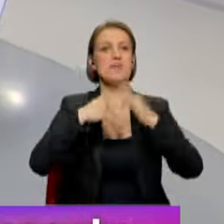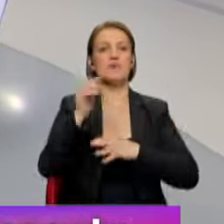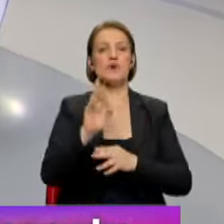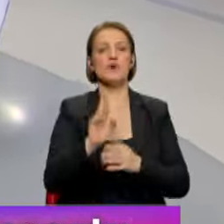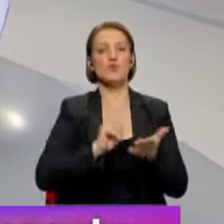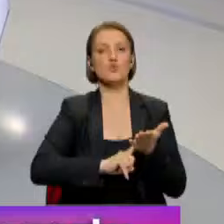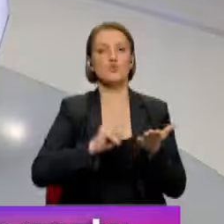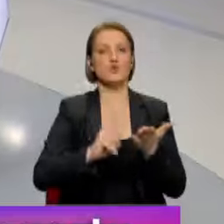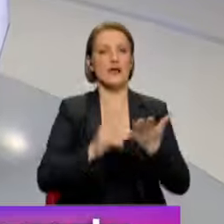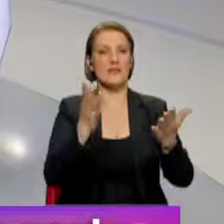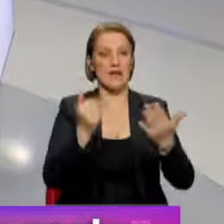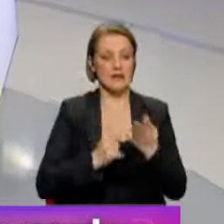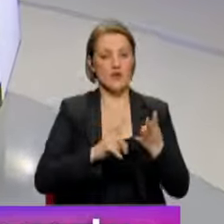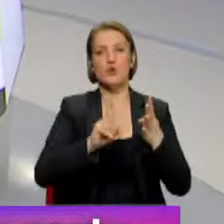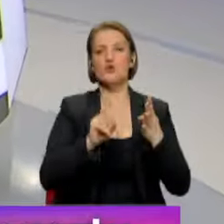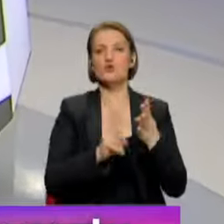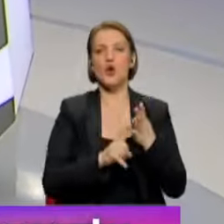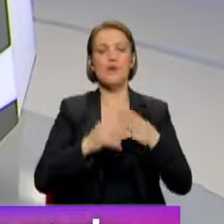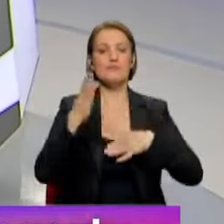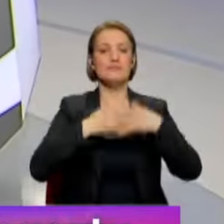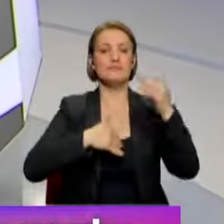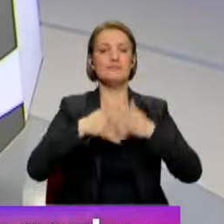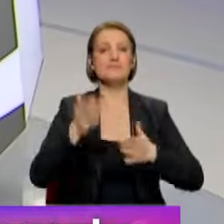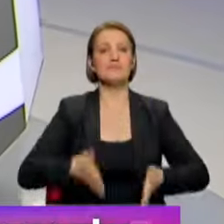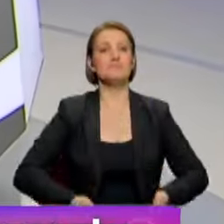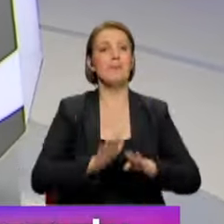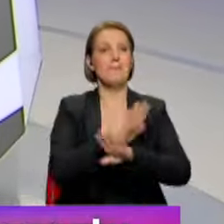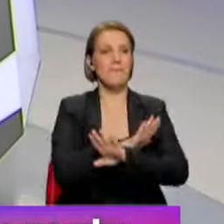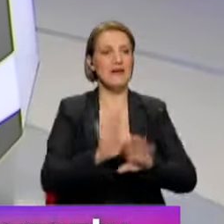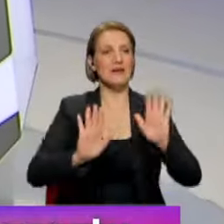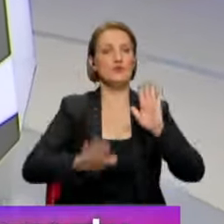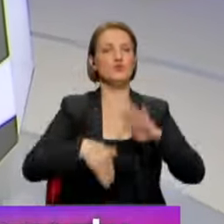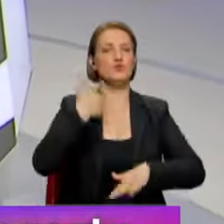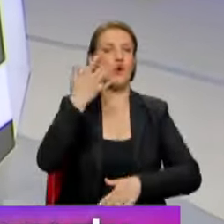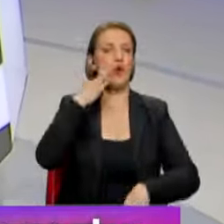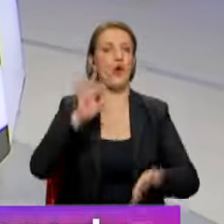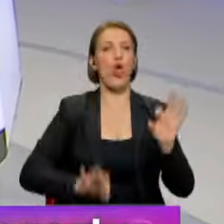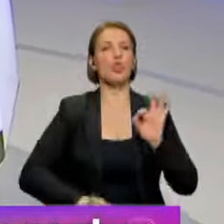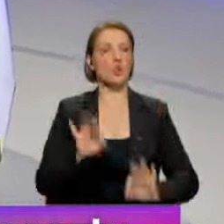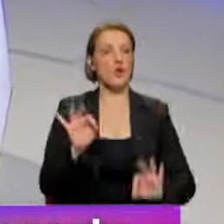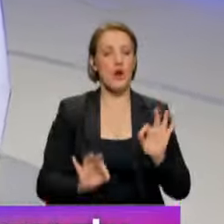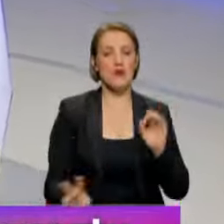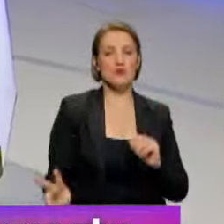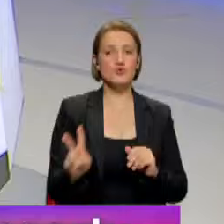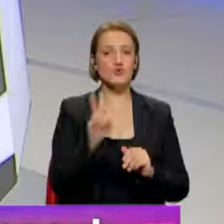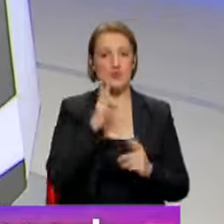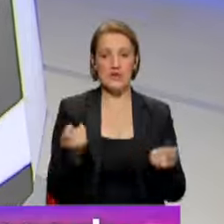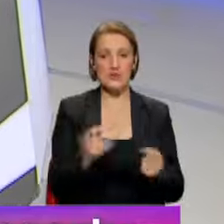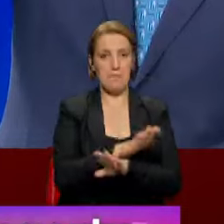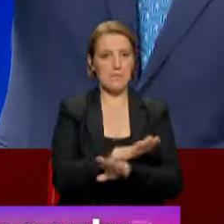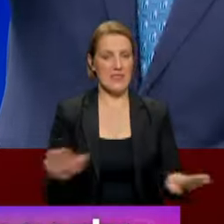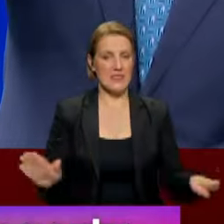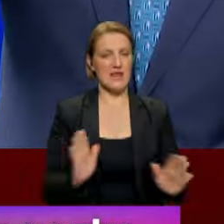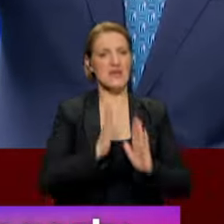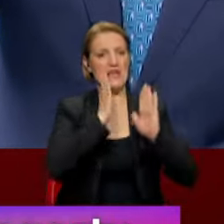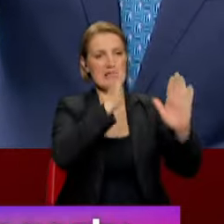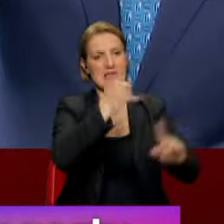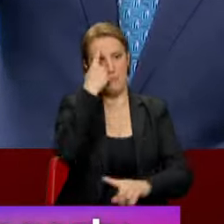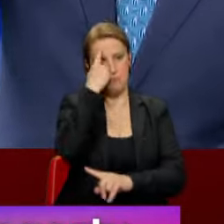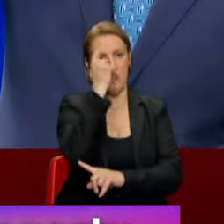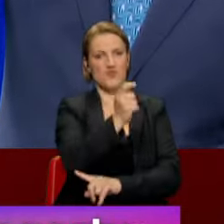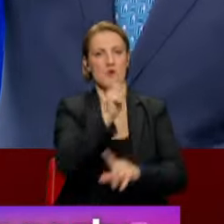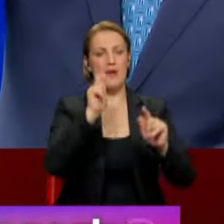3üncü safha dört yapıyı yaptıktan sonra kontrol edilir ve en sonunda da iş bittikten sonra gider müracaat